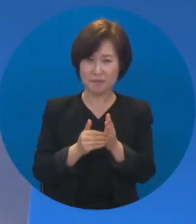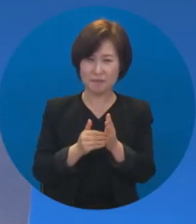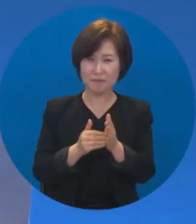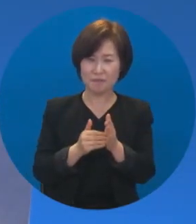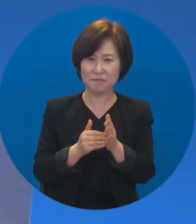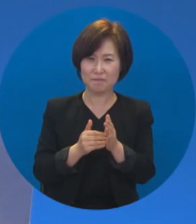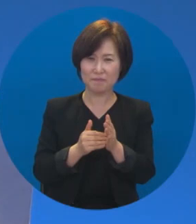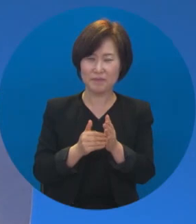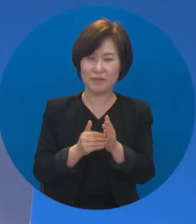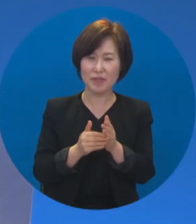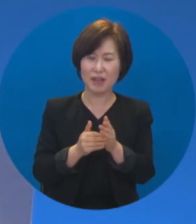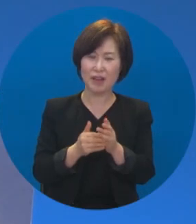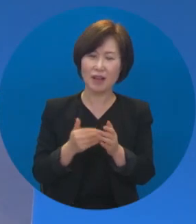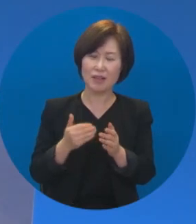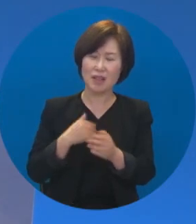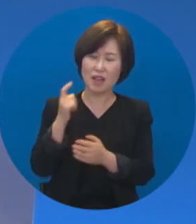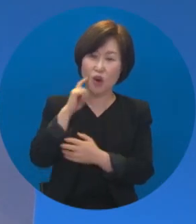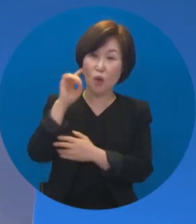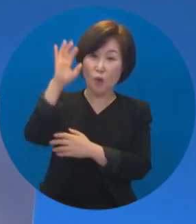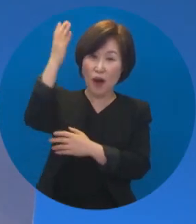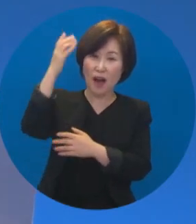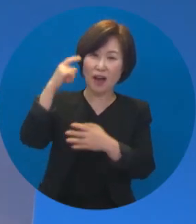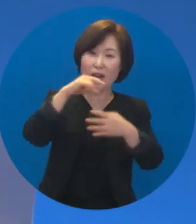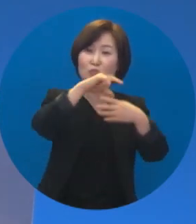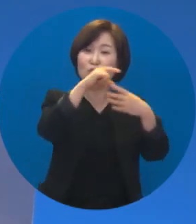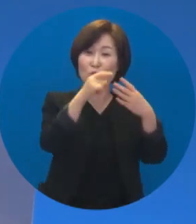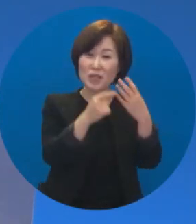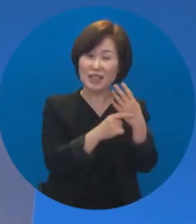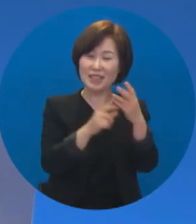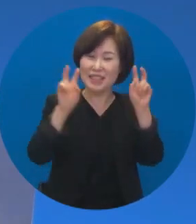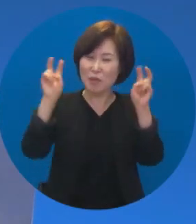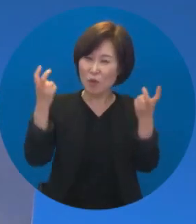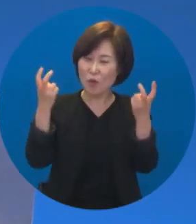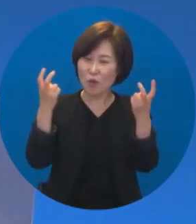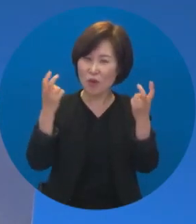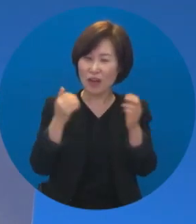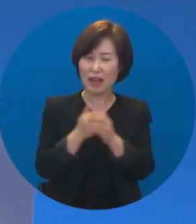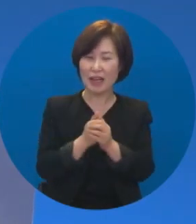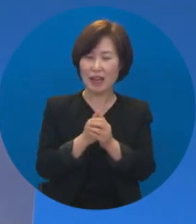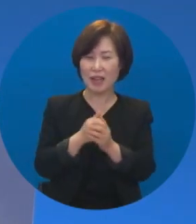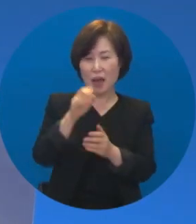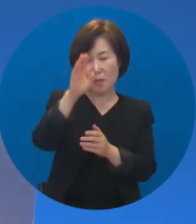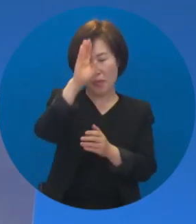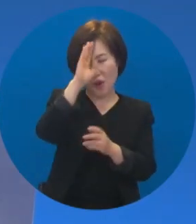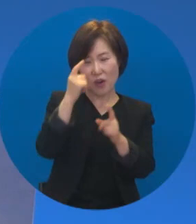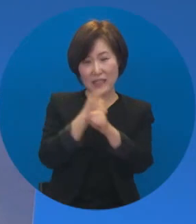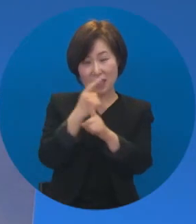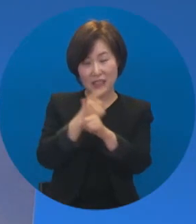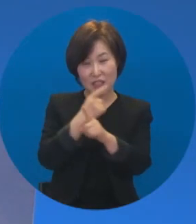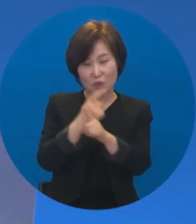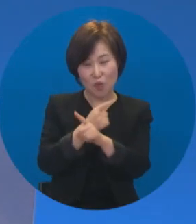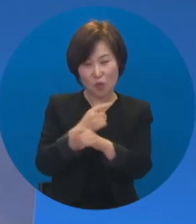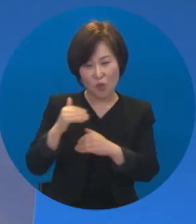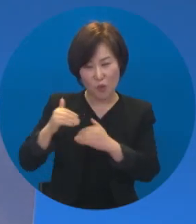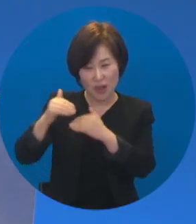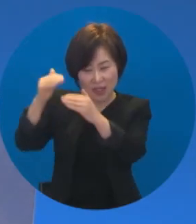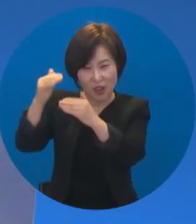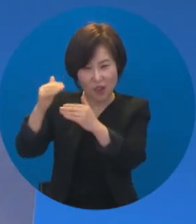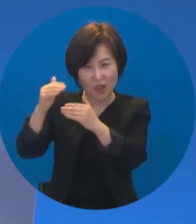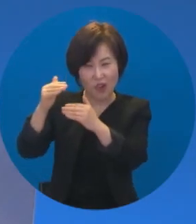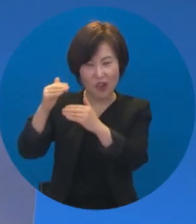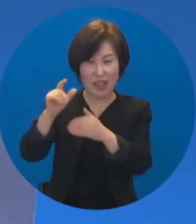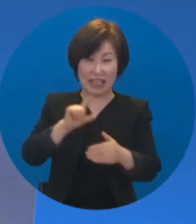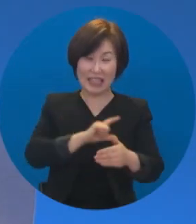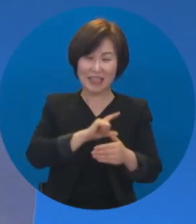그렇게 저희의 영광 프로젝트는 시작되었습니다. 저희가 이 투병의 생활을 영광 프로젝트라고 이름 지었어요.